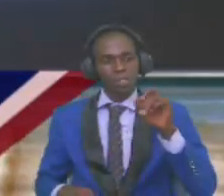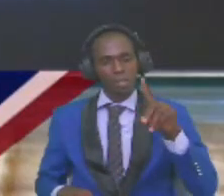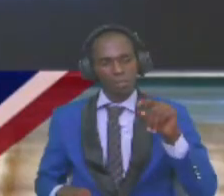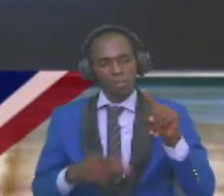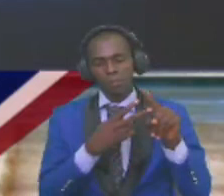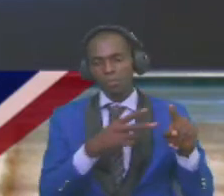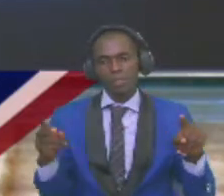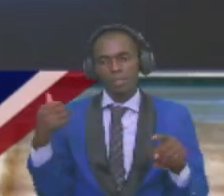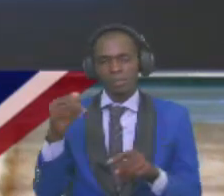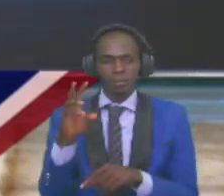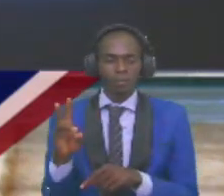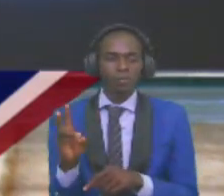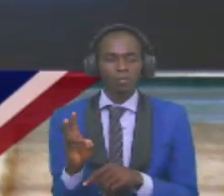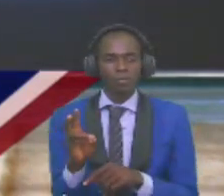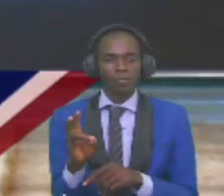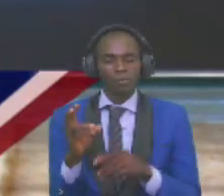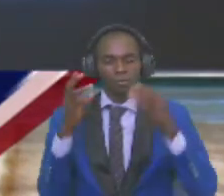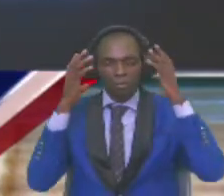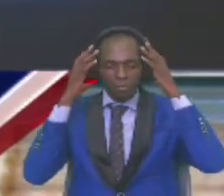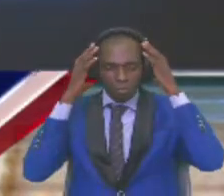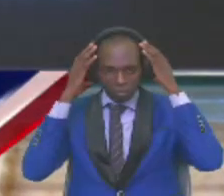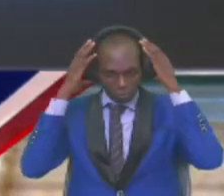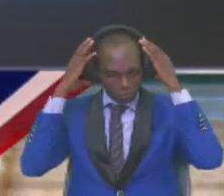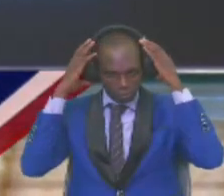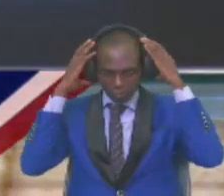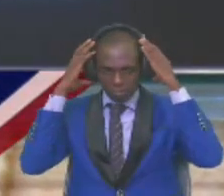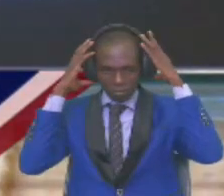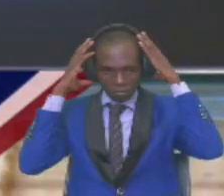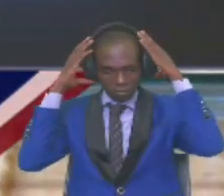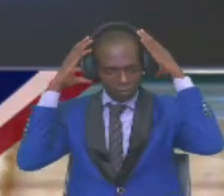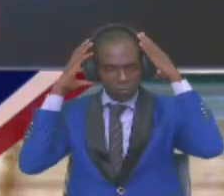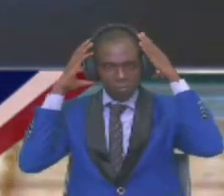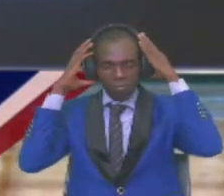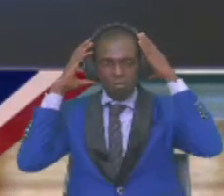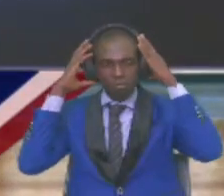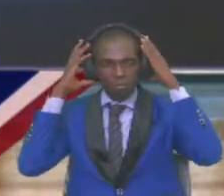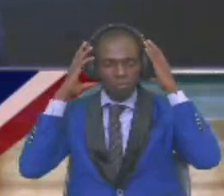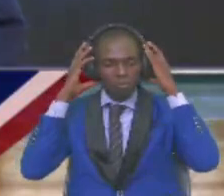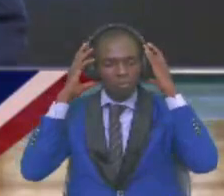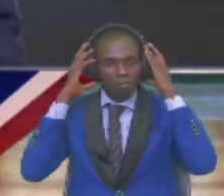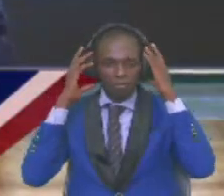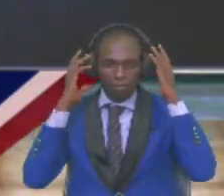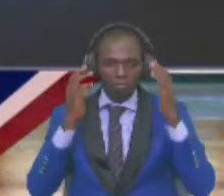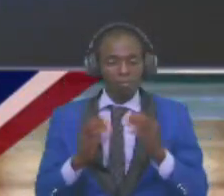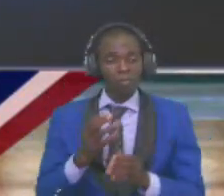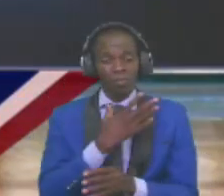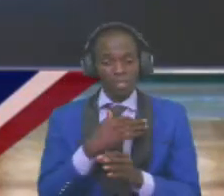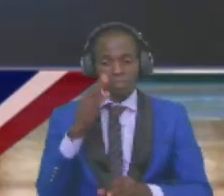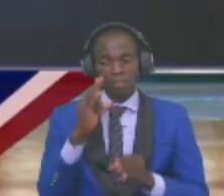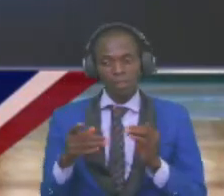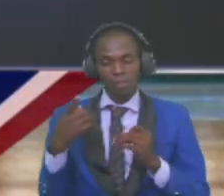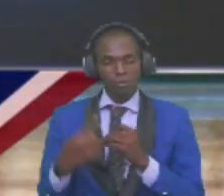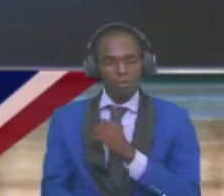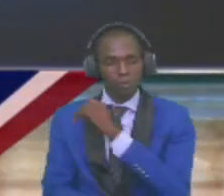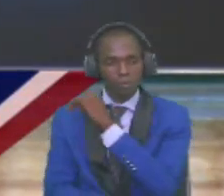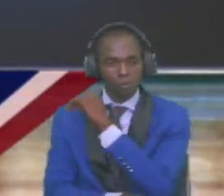16 or si les premiers sont cinq la masse elle l'est aussi et si la racine est